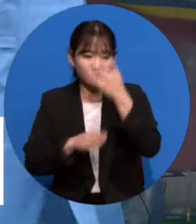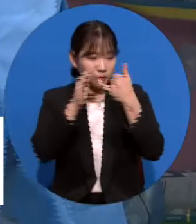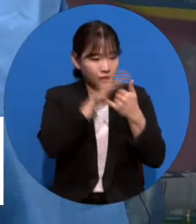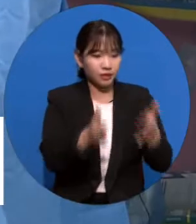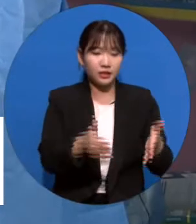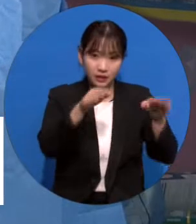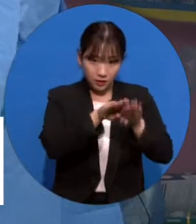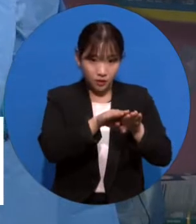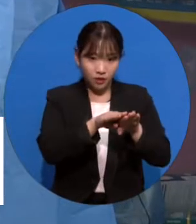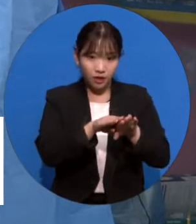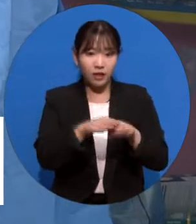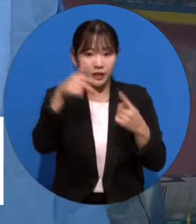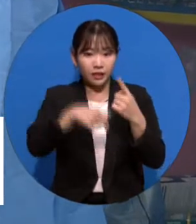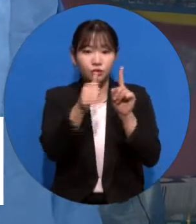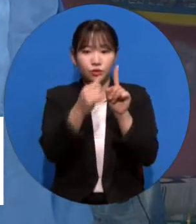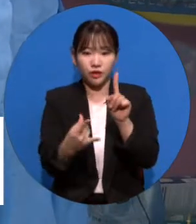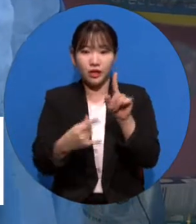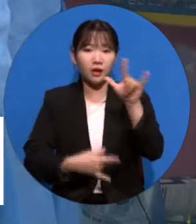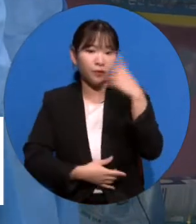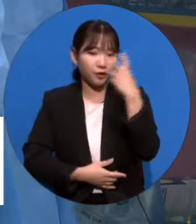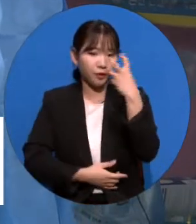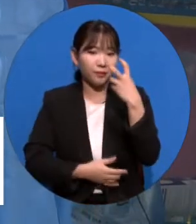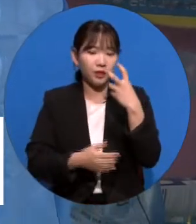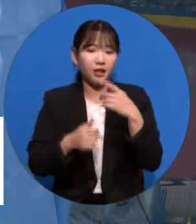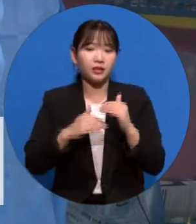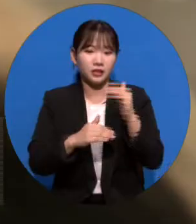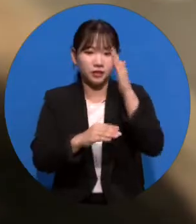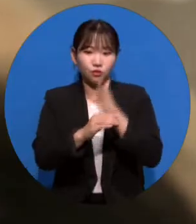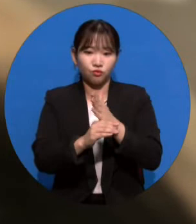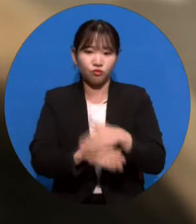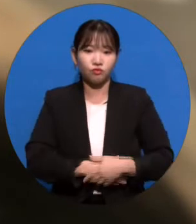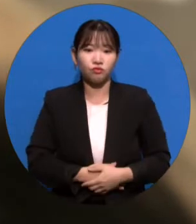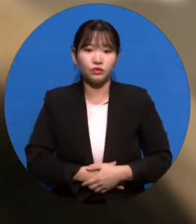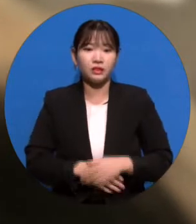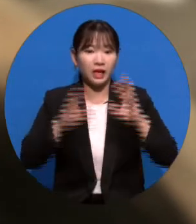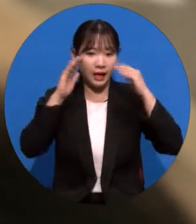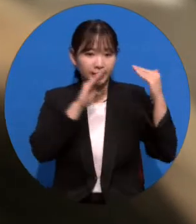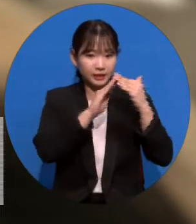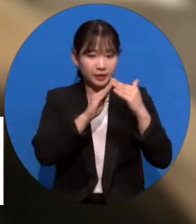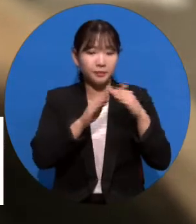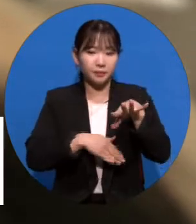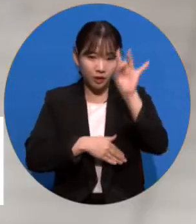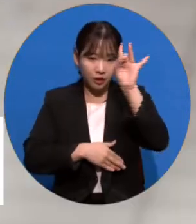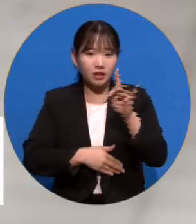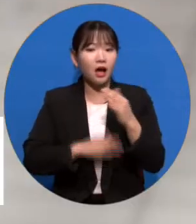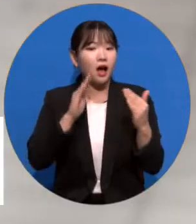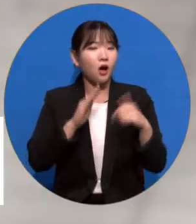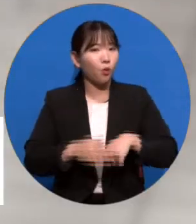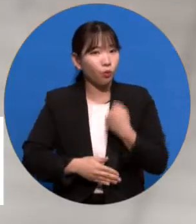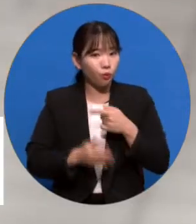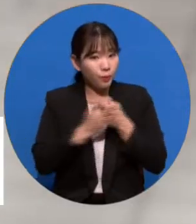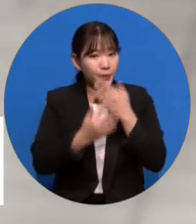시설 등에서 주 1회 PCR 검사가 진행되고 있습니다. 어린이집에는 일단